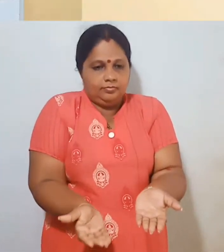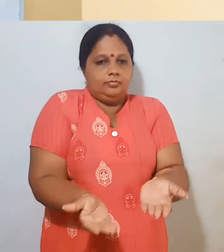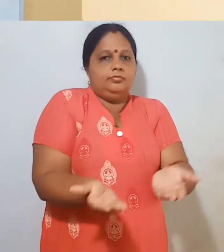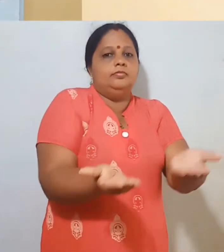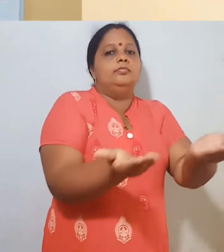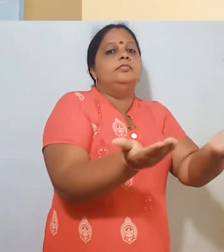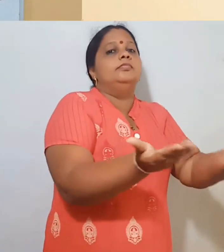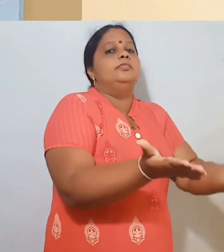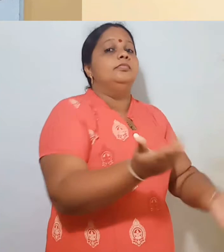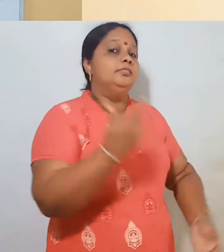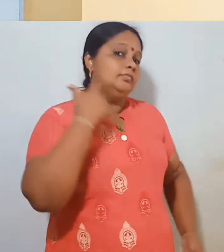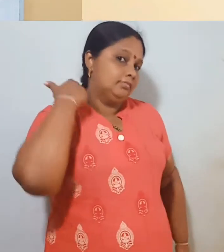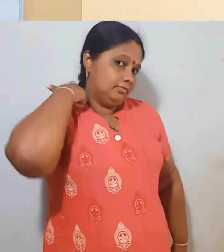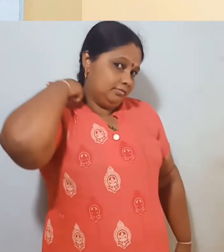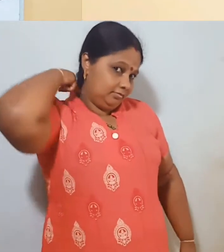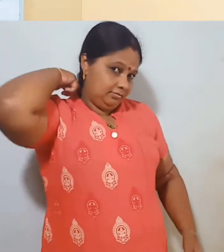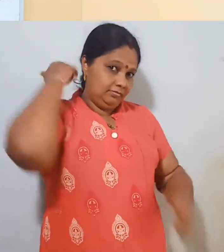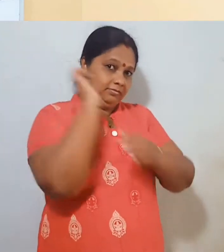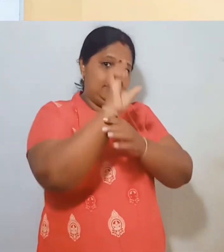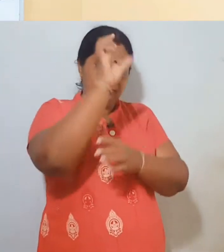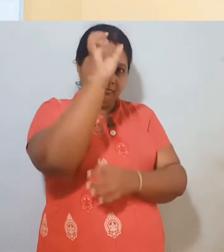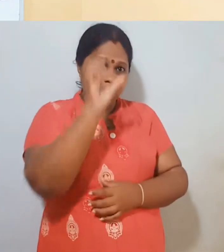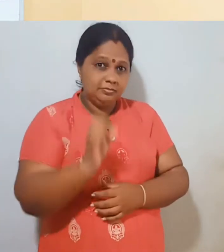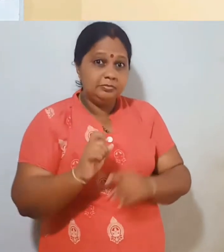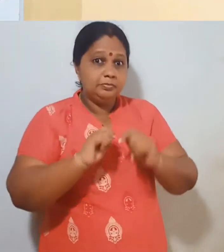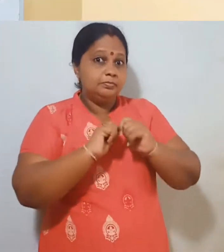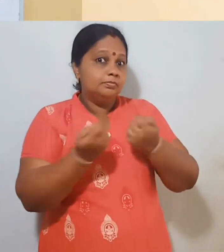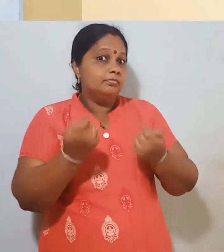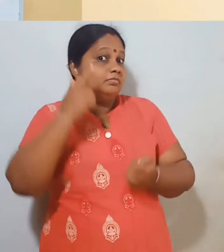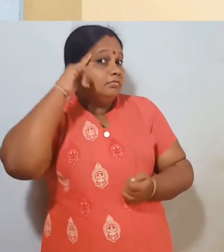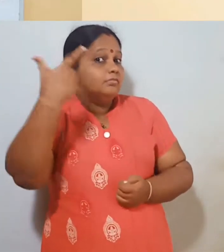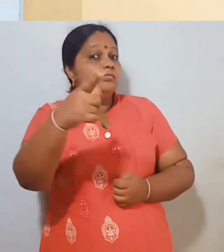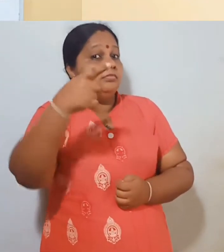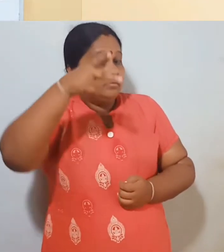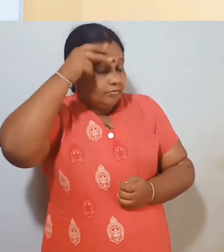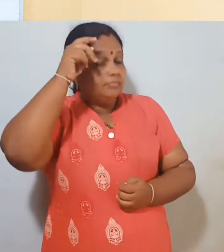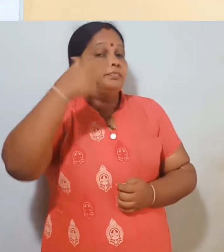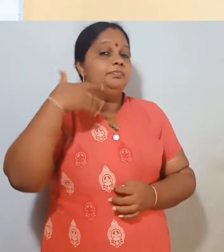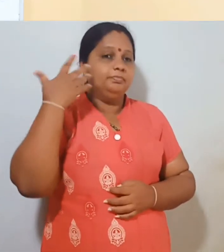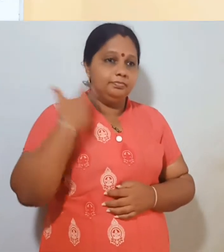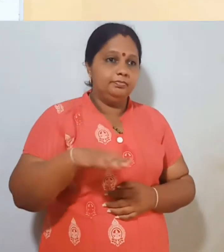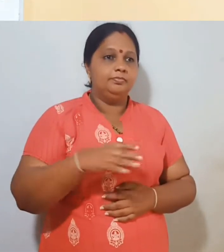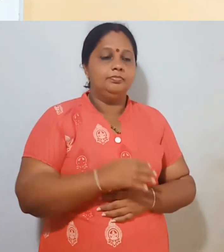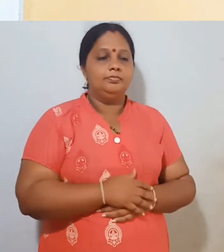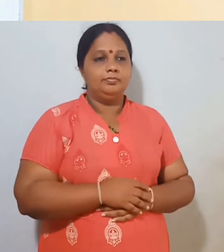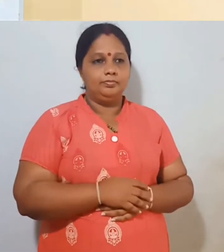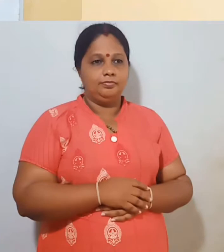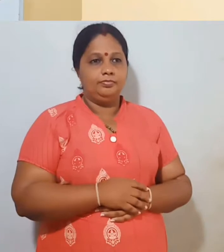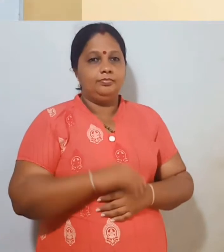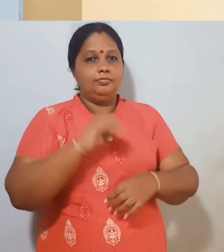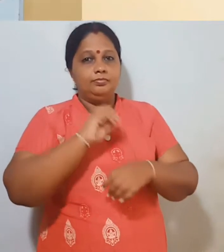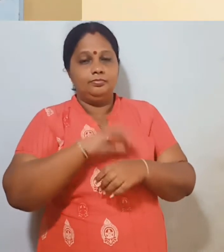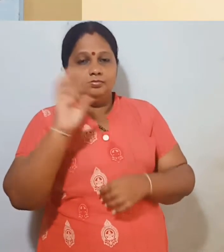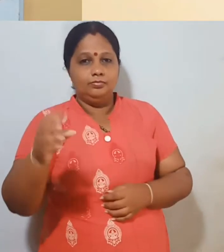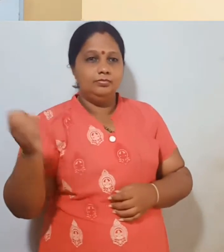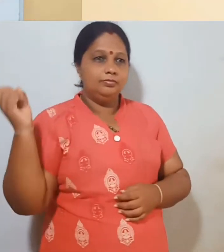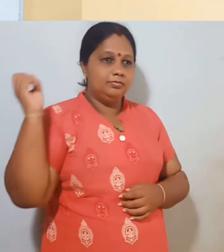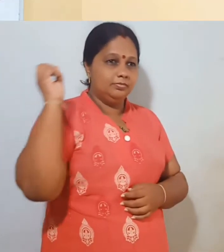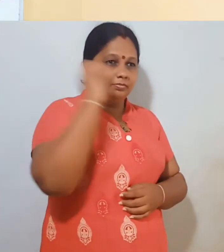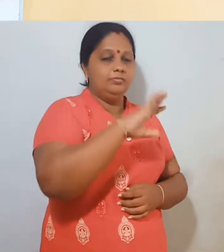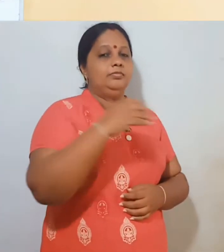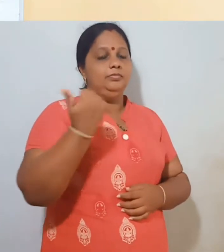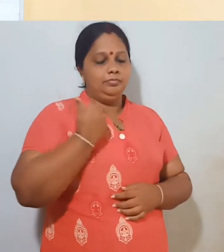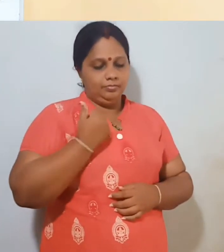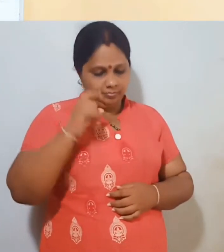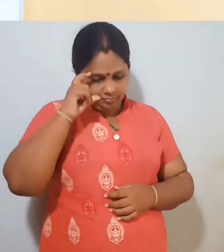கழுத்து முள்ளந்தண்டென்பு உடைவு இருக்கலாம் என்றதை எல்லாரும் நினைச்சுக்கணும். ஹாஸ்பிட்டலுக்கு போய் சரியான முறையில அவரை